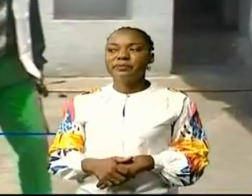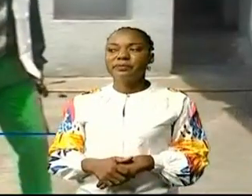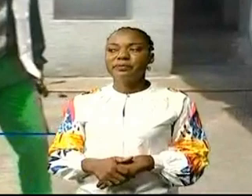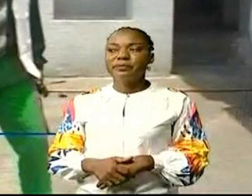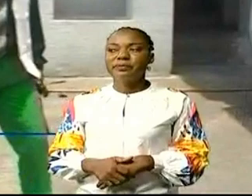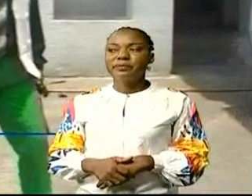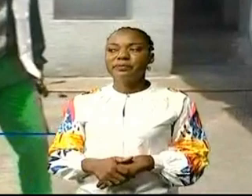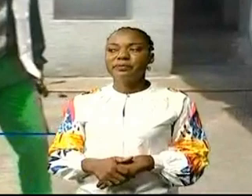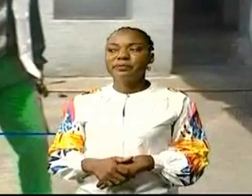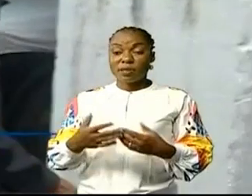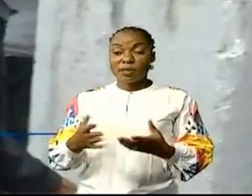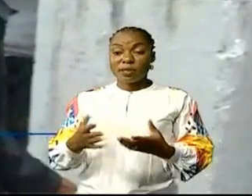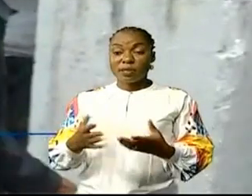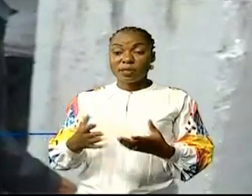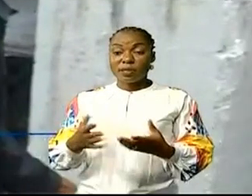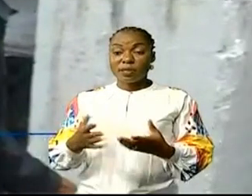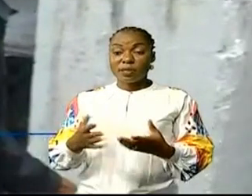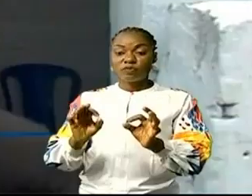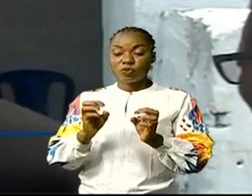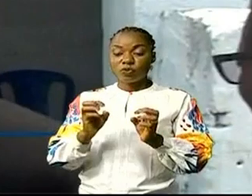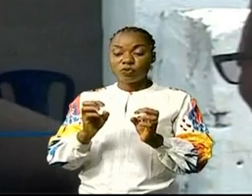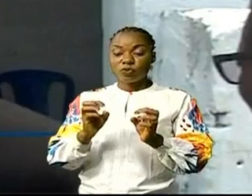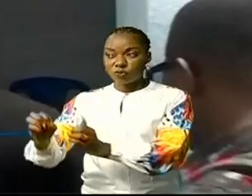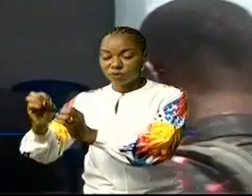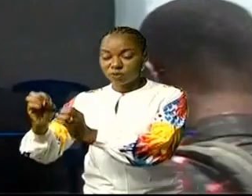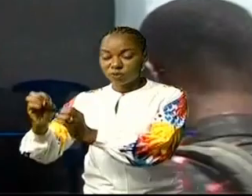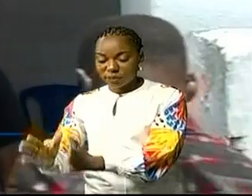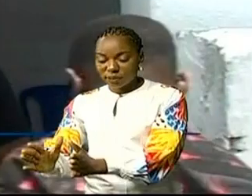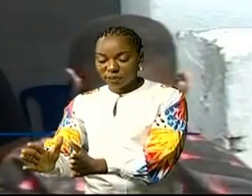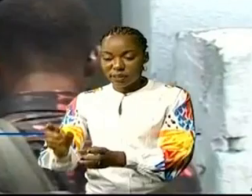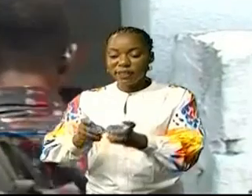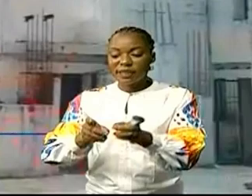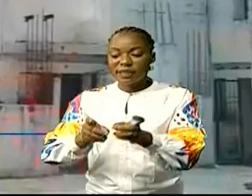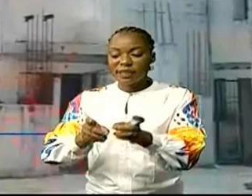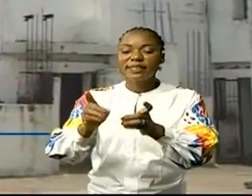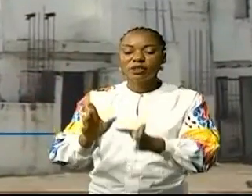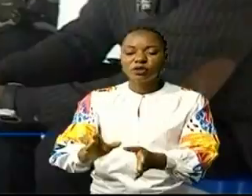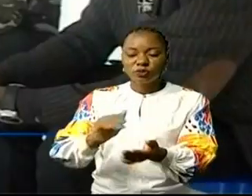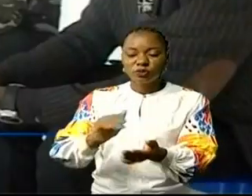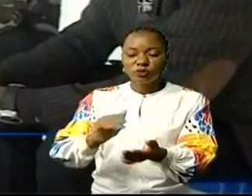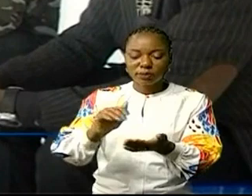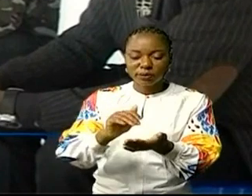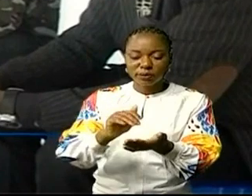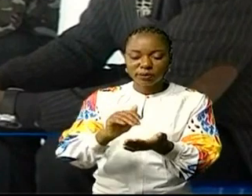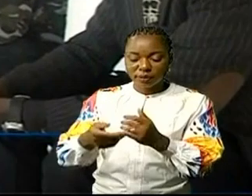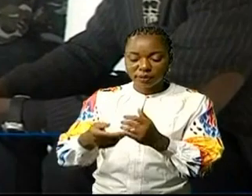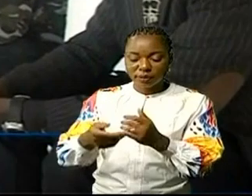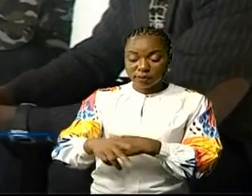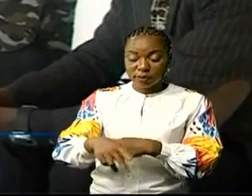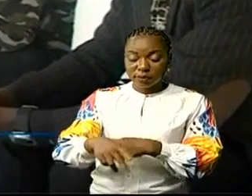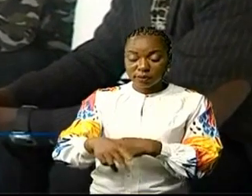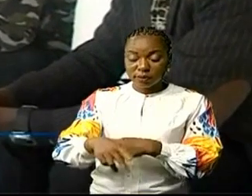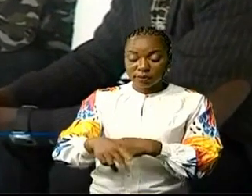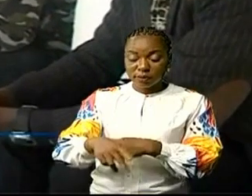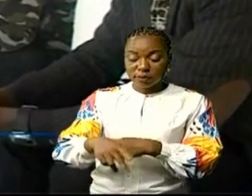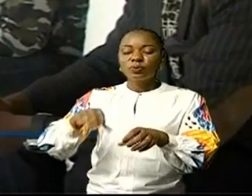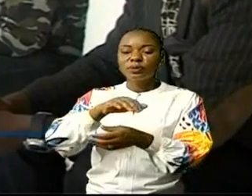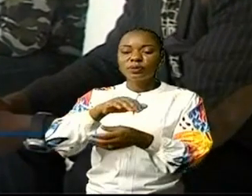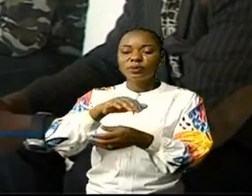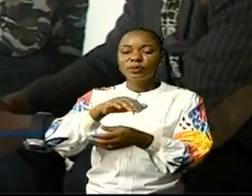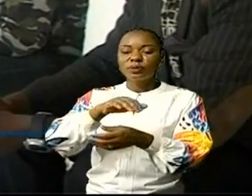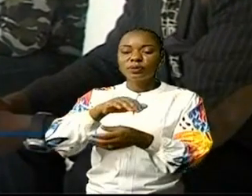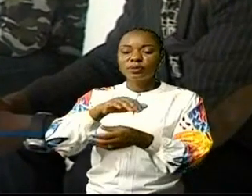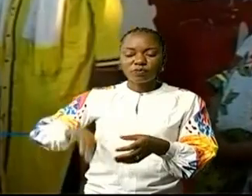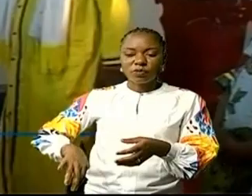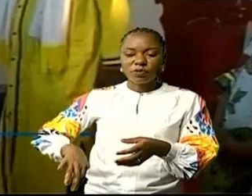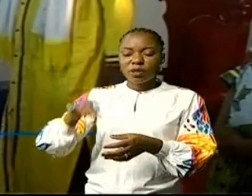Ogenteka, le nouveau coordonnateur de la Direction provinciale des recettes du Congo central, a profité de l'occasion pour